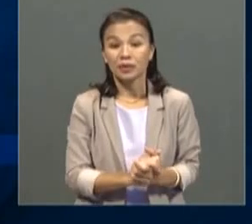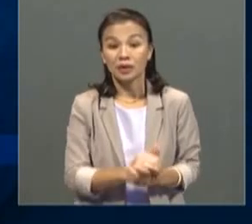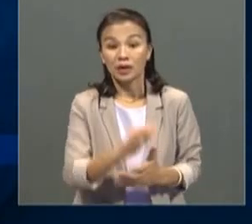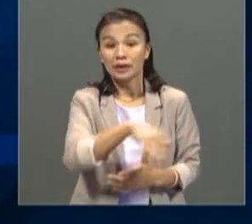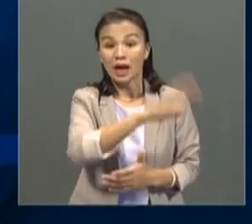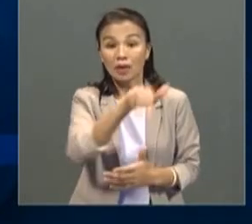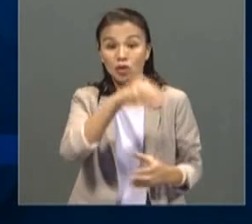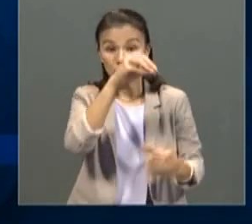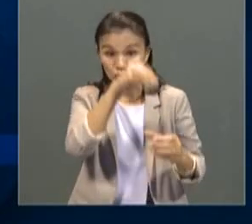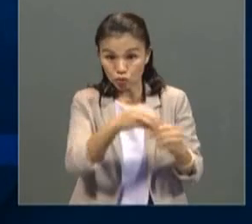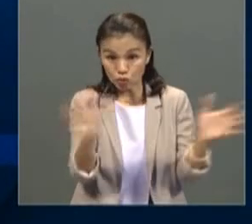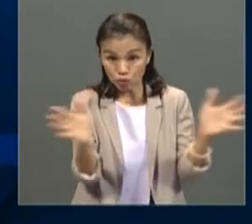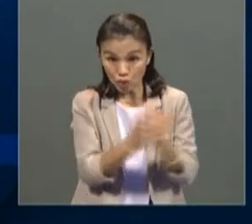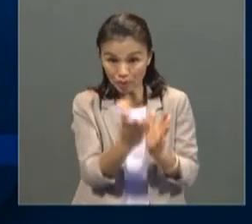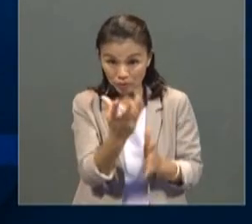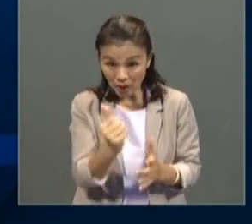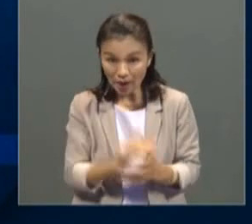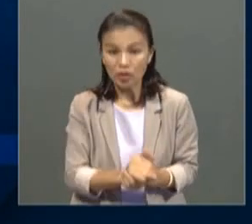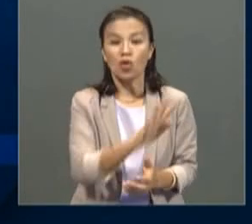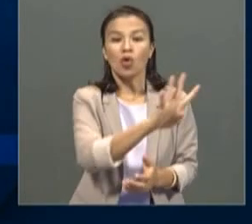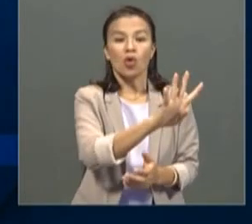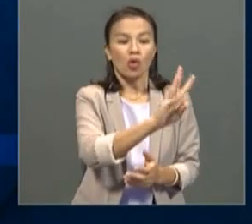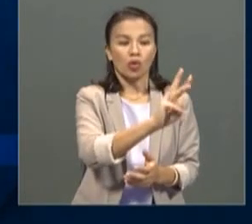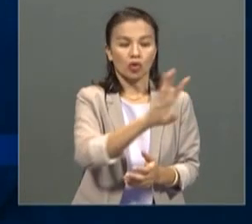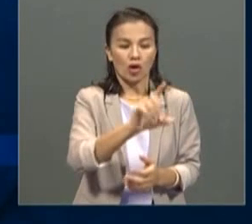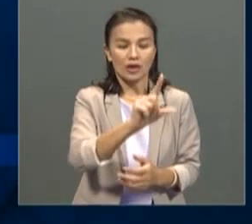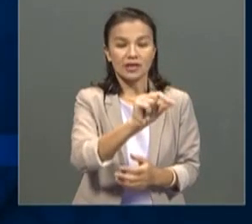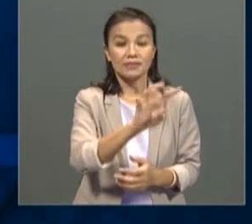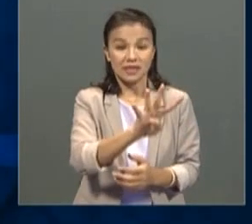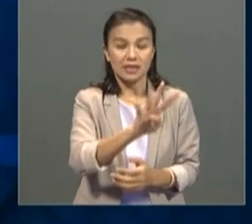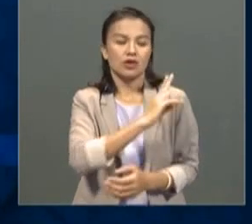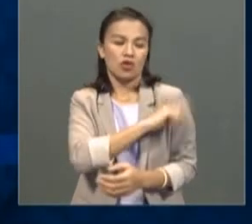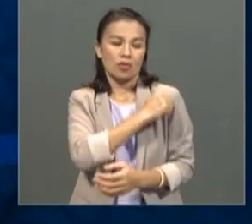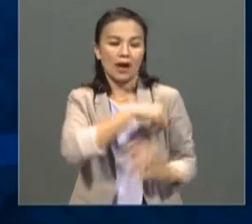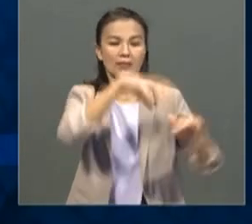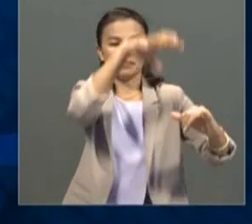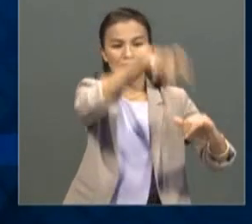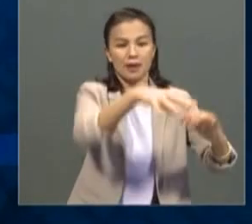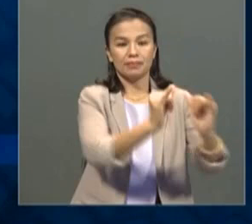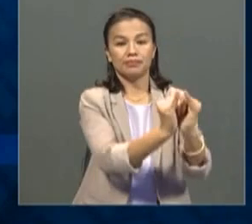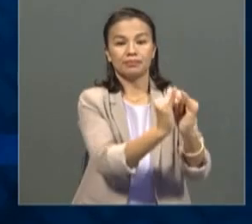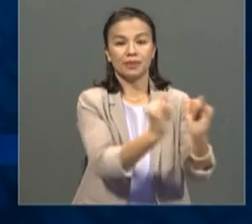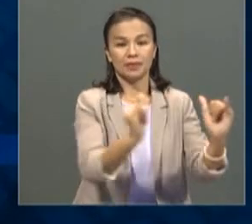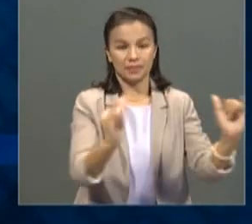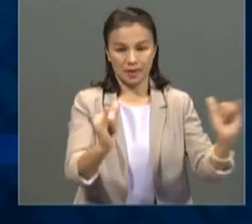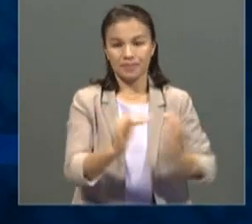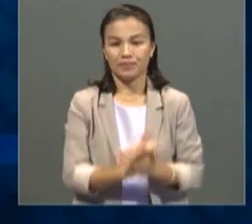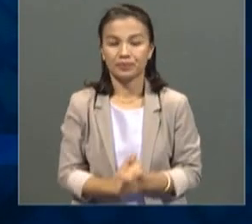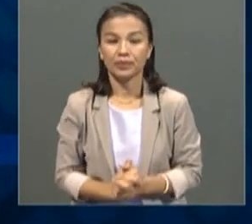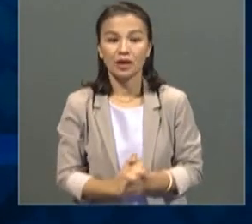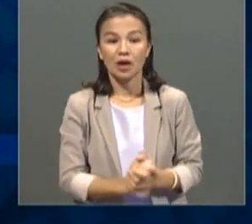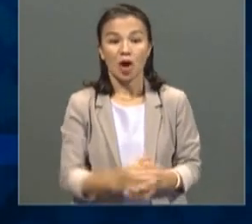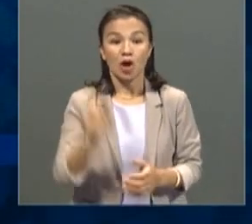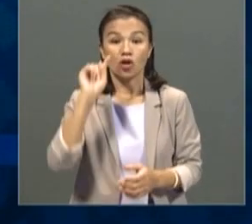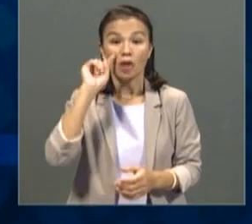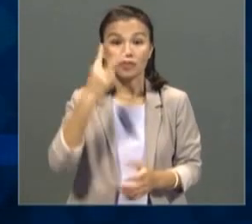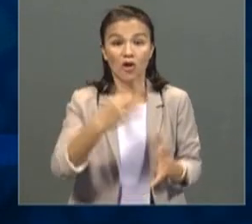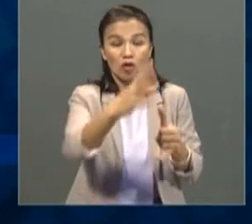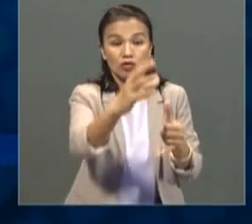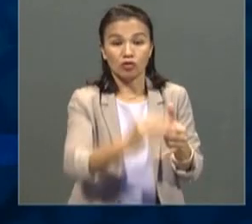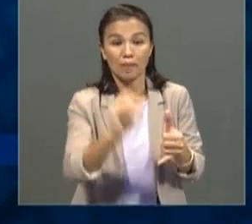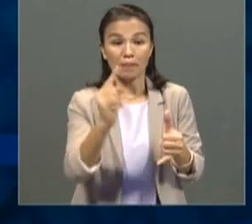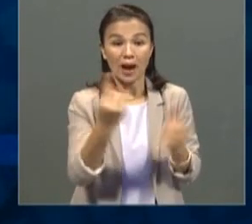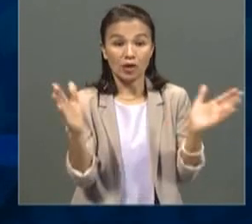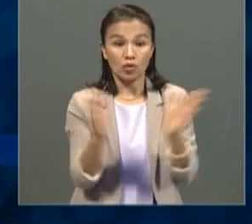ယာယီဆေးရုံတွေမှာ81ယောက်ဖြစ်ပါတယ်။ဒါကြောင့်မလို့စုစုပေါင်း624ယောက်ရှိပါတယ်။အခုနောက်တစ်ချိန်ကိုထပ်ပြီးကြည့်မယ်ဆိုလို့ရှိ